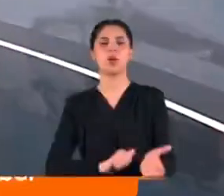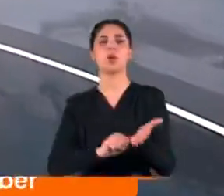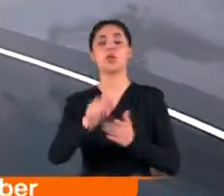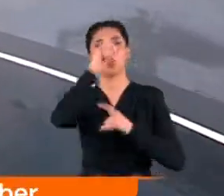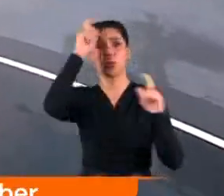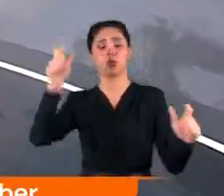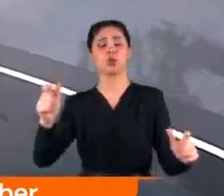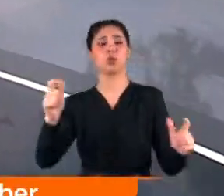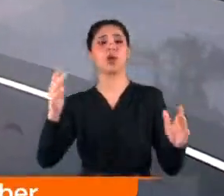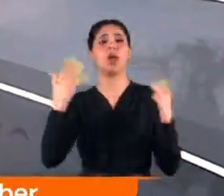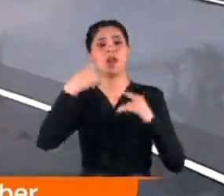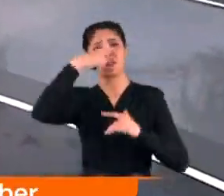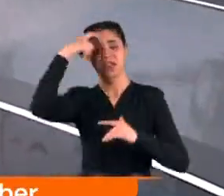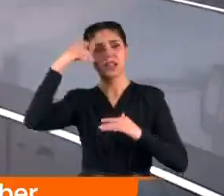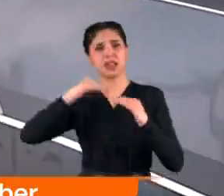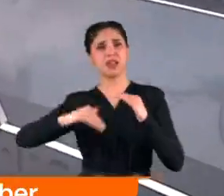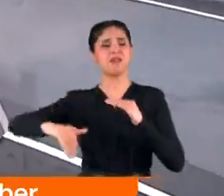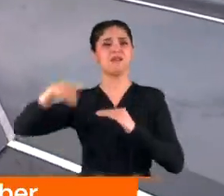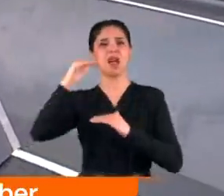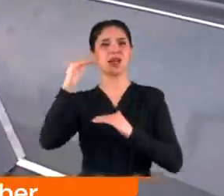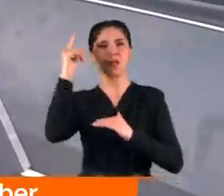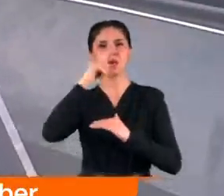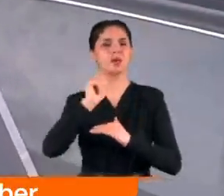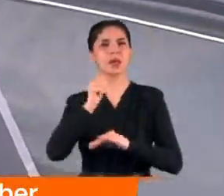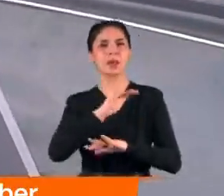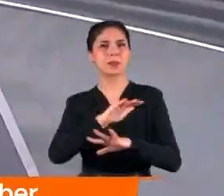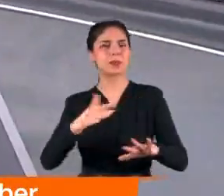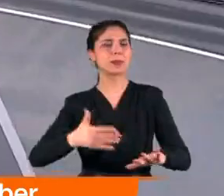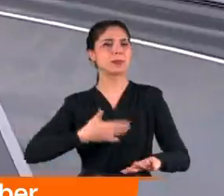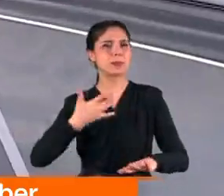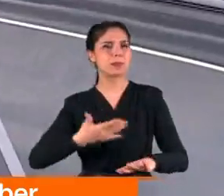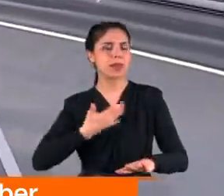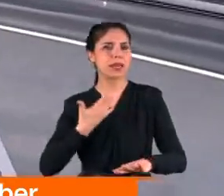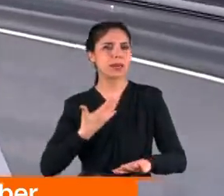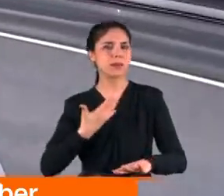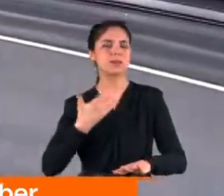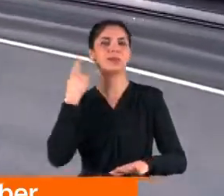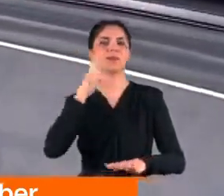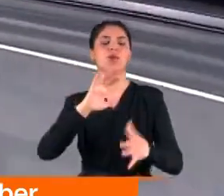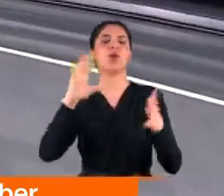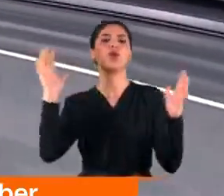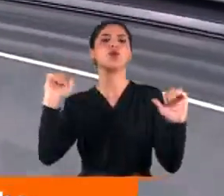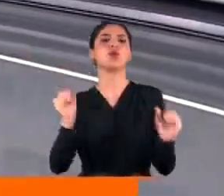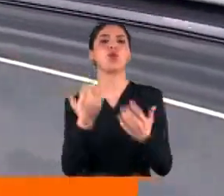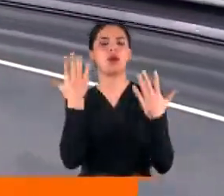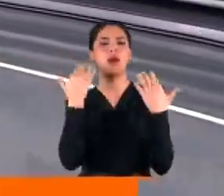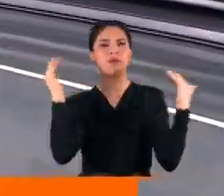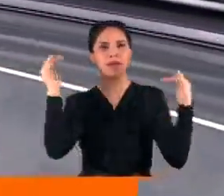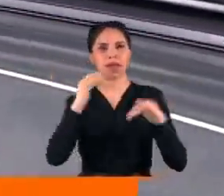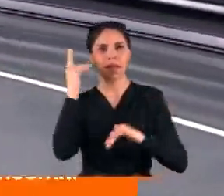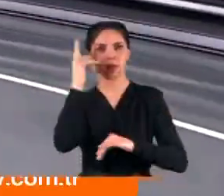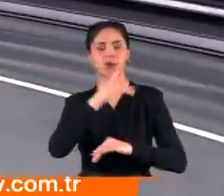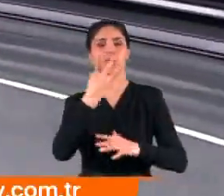Tüm Türkiye mevsim normalliğinin üzerinde seyreden sıcaklıkların ne zaman sona ereceğini düşünüyordu kara kara. Bastıran soğuk hava dalgası ile birlikte